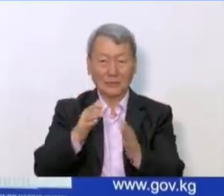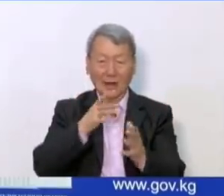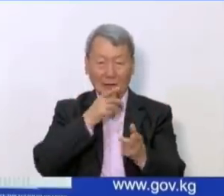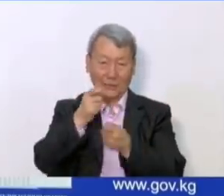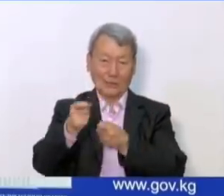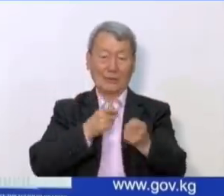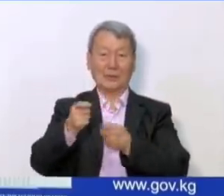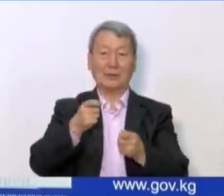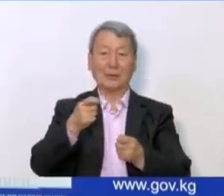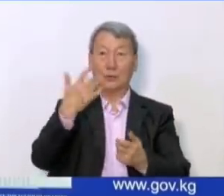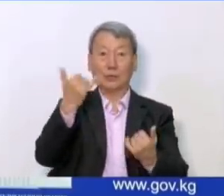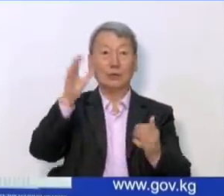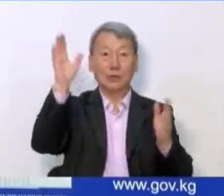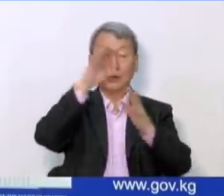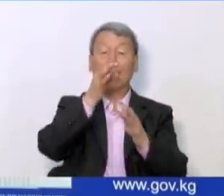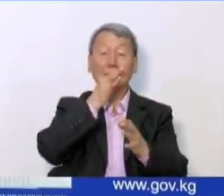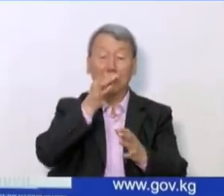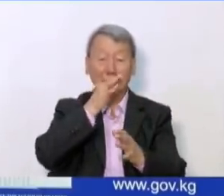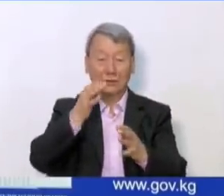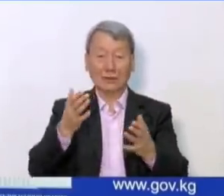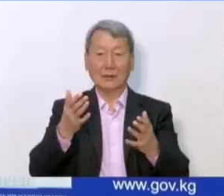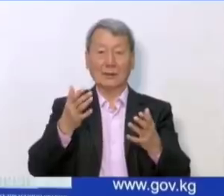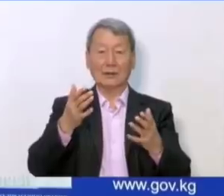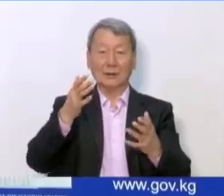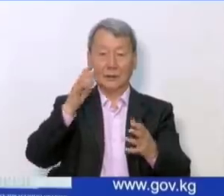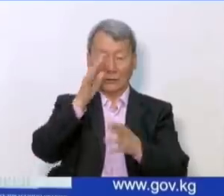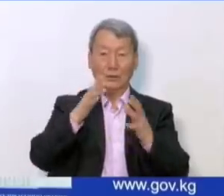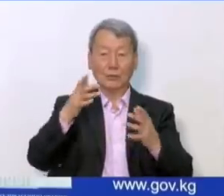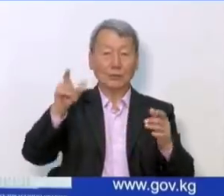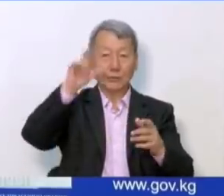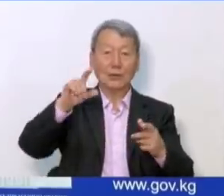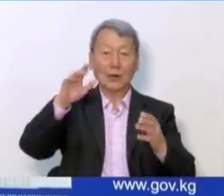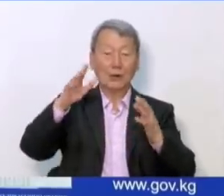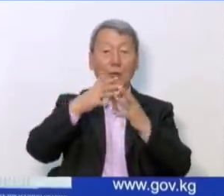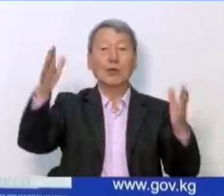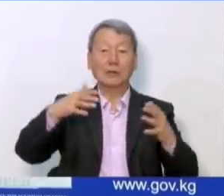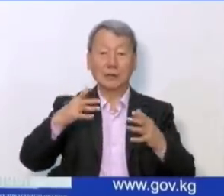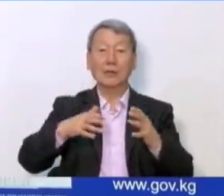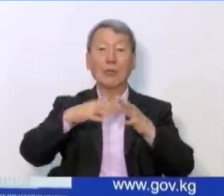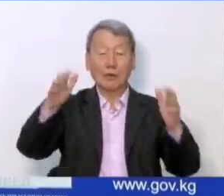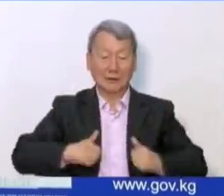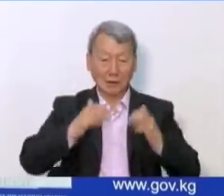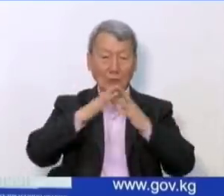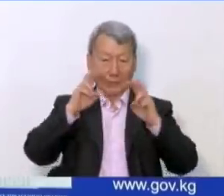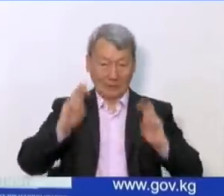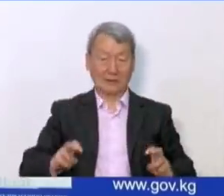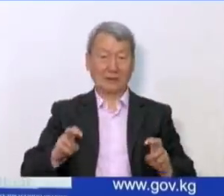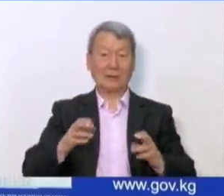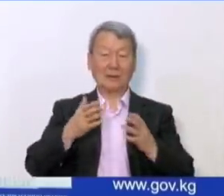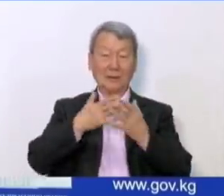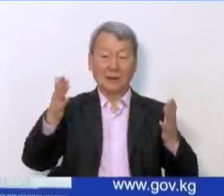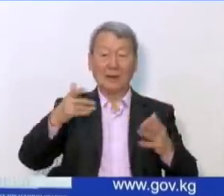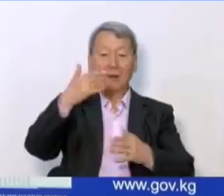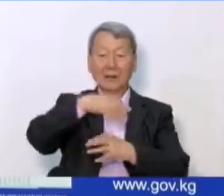ушул эпидемиологиялык абал курчуп турган кезде ошо көбүнчөсү ушул үйдө болуп, көбүнчөсү ошол көпчүлүк жүргөн